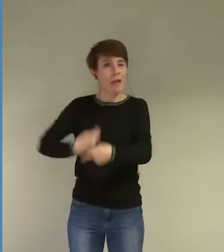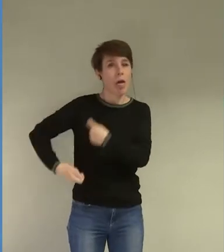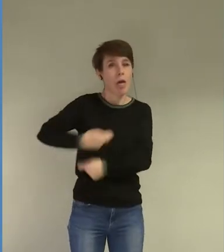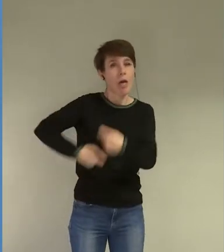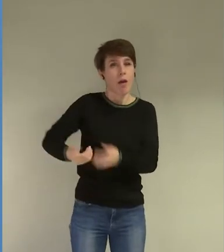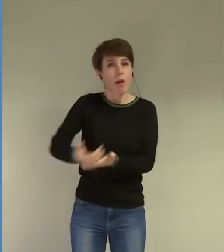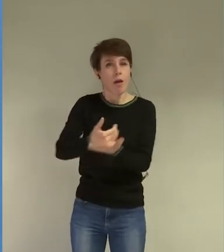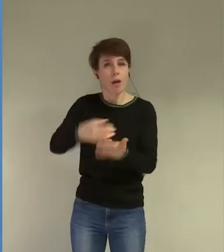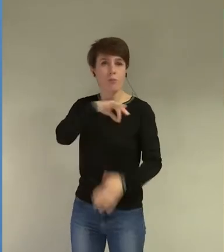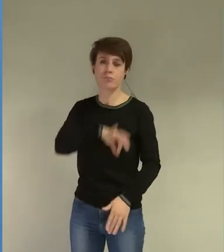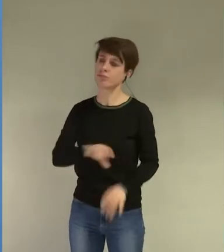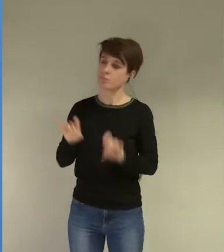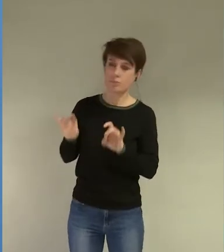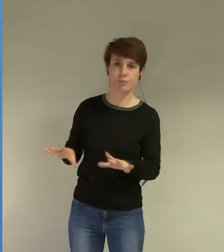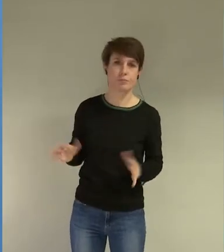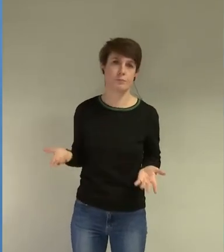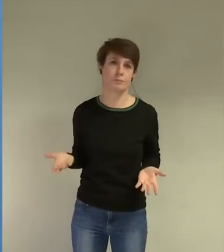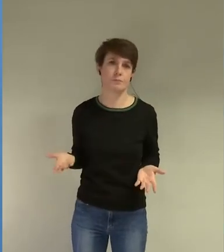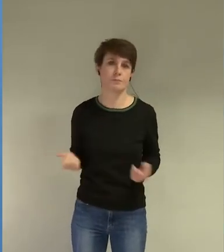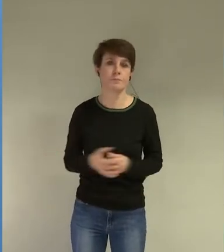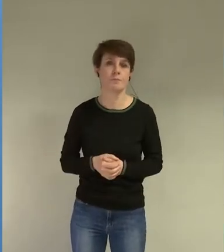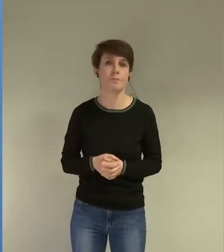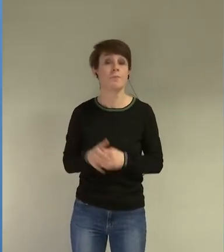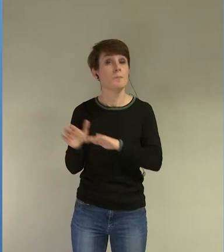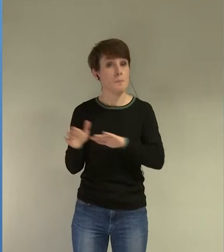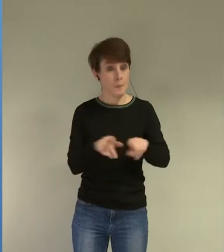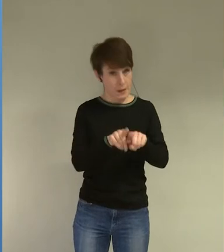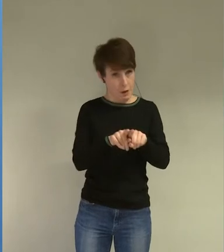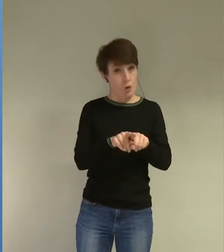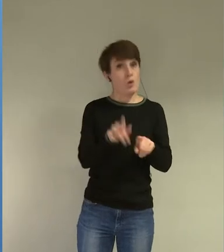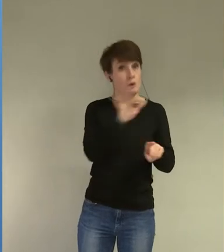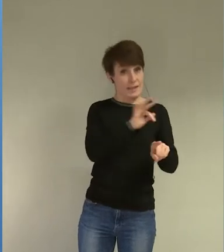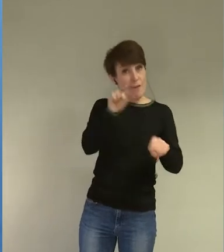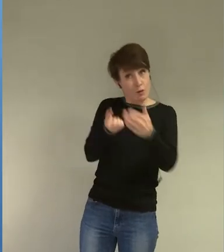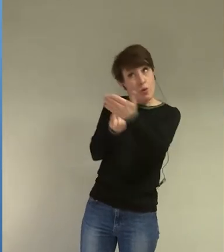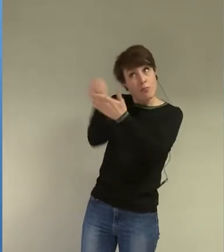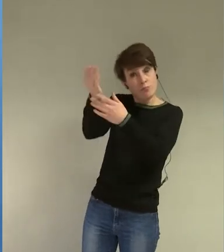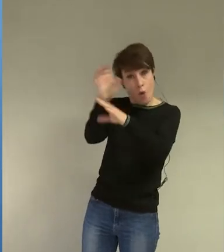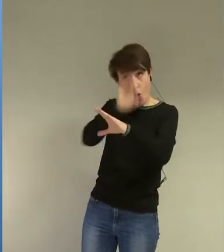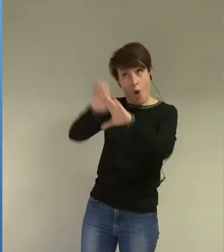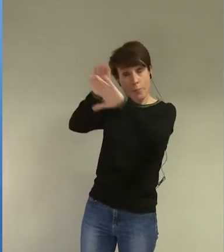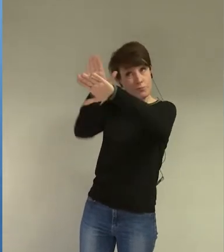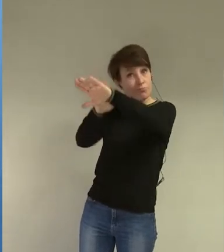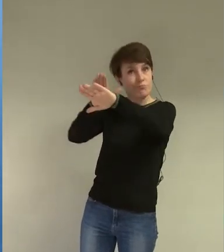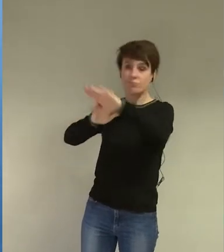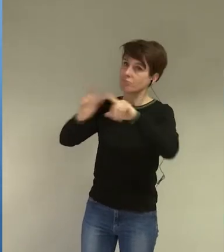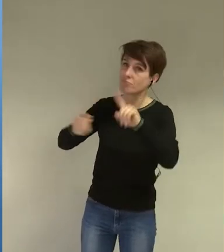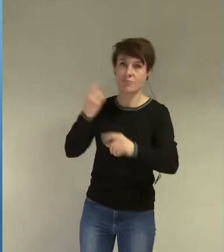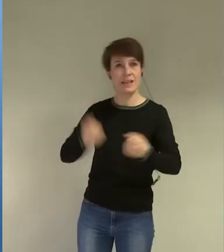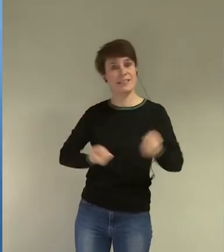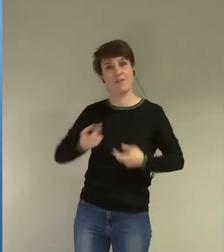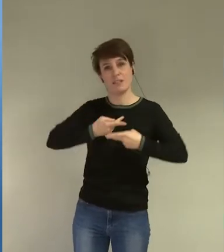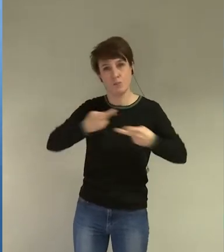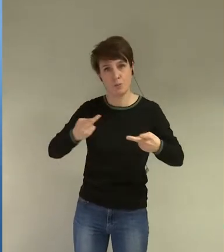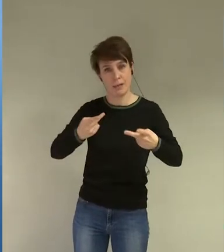la france doit aussi rappeler à l'europe l'importance essentielle des services publics de santé nous devons tourner le dos à la casse du service public